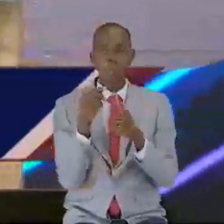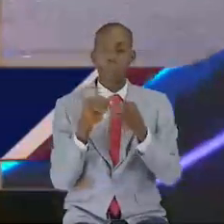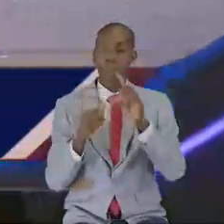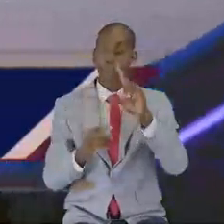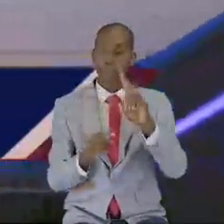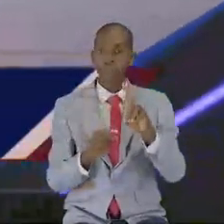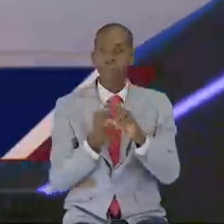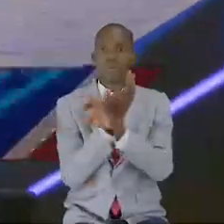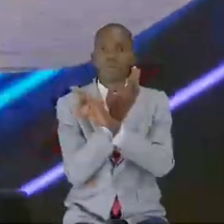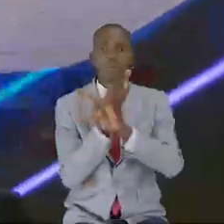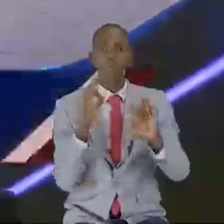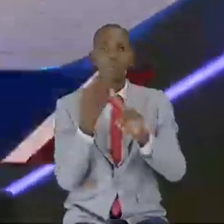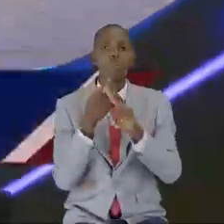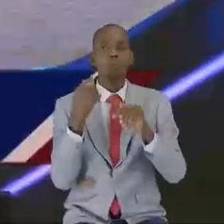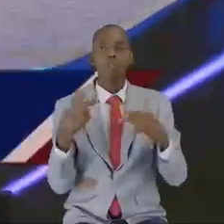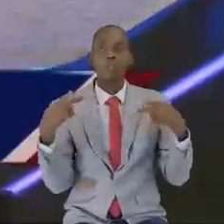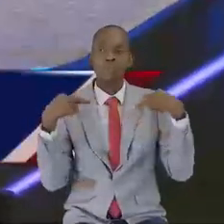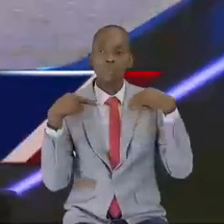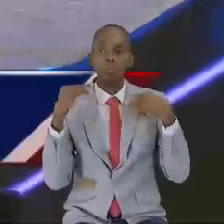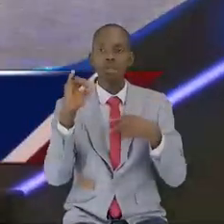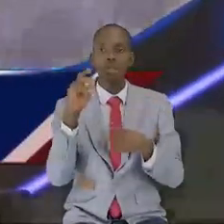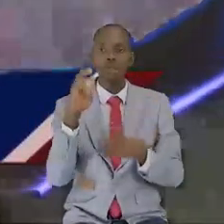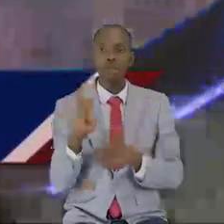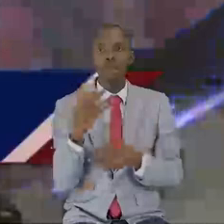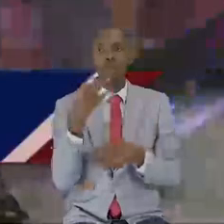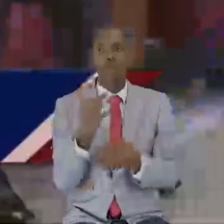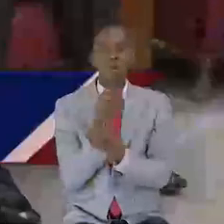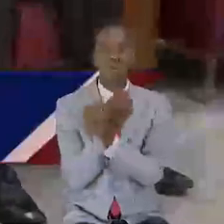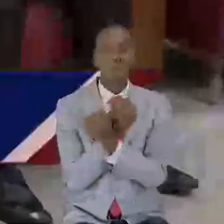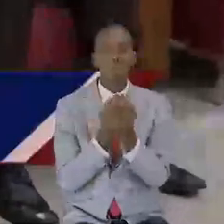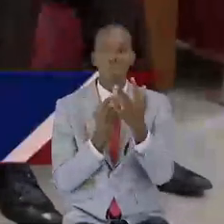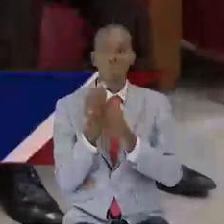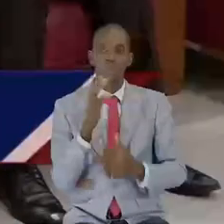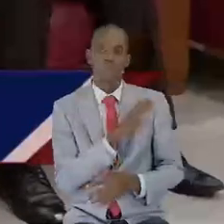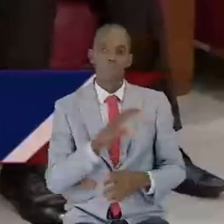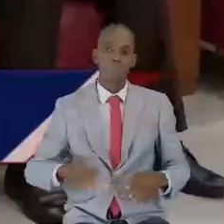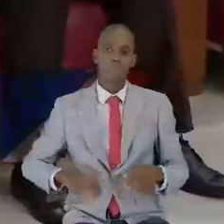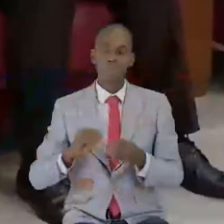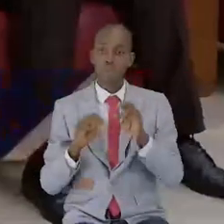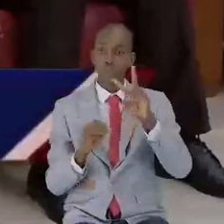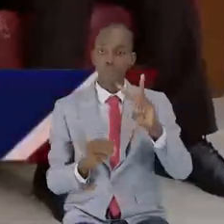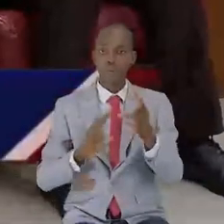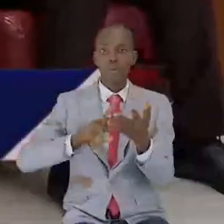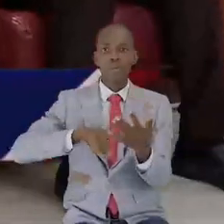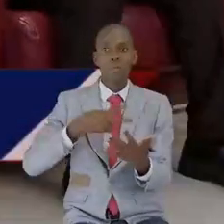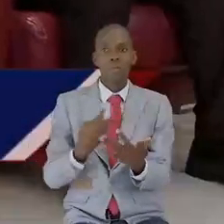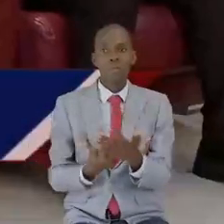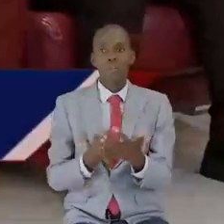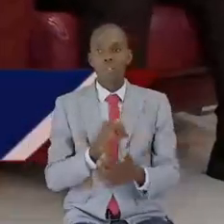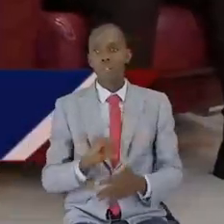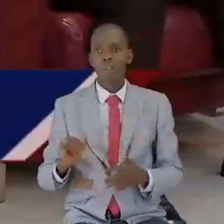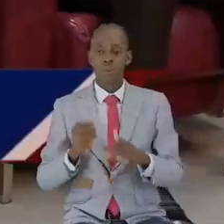de la servitude à travers Christ. Deuxième point, tomber sous le joug et